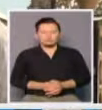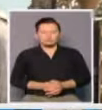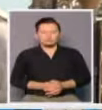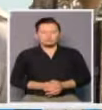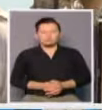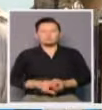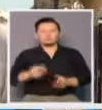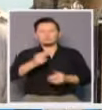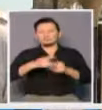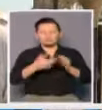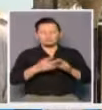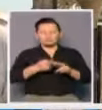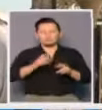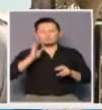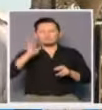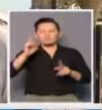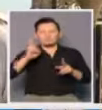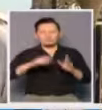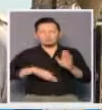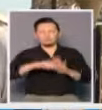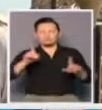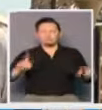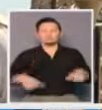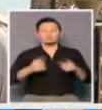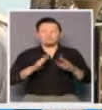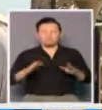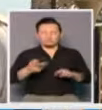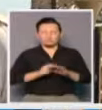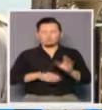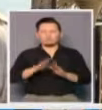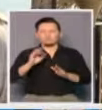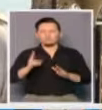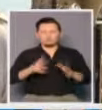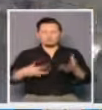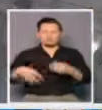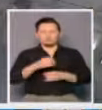вообще Астана – это будущее наше, наших детей, наших внуков.